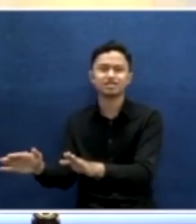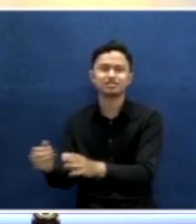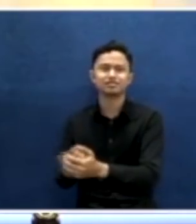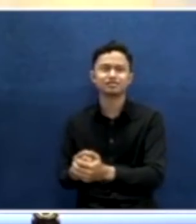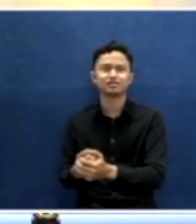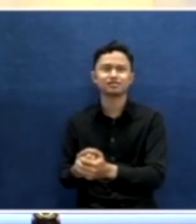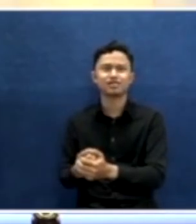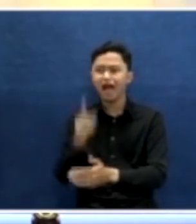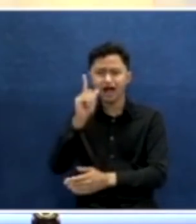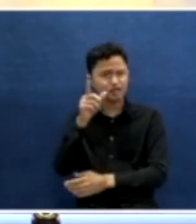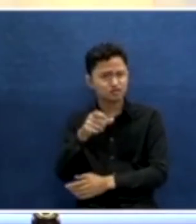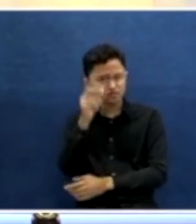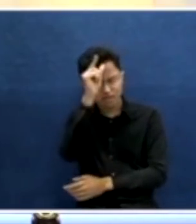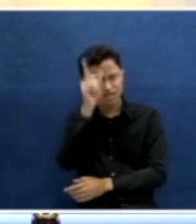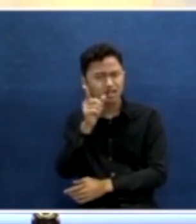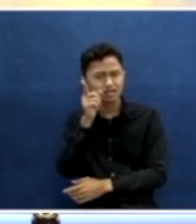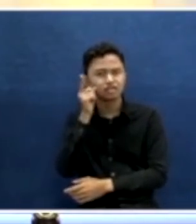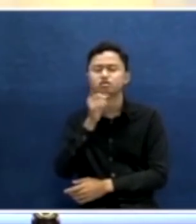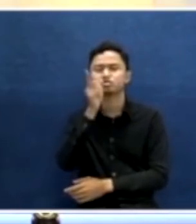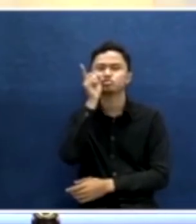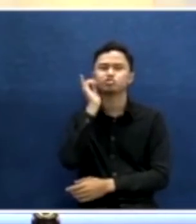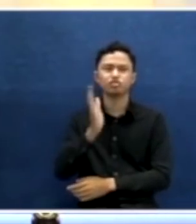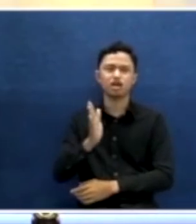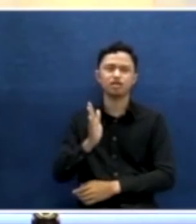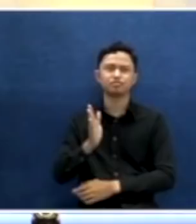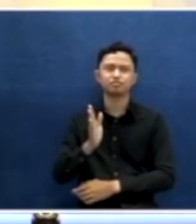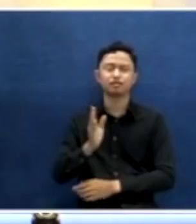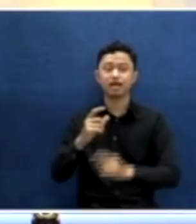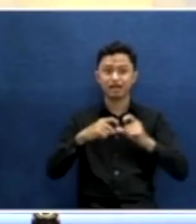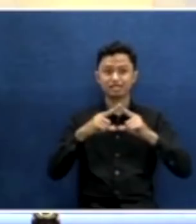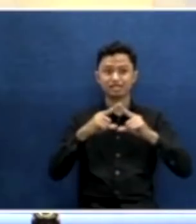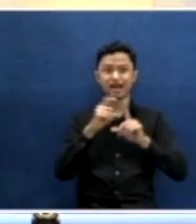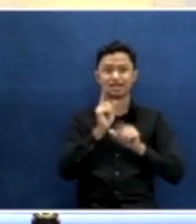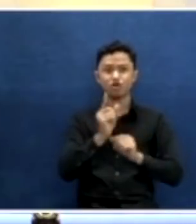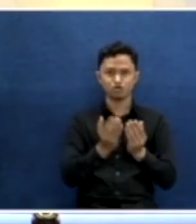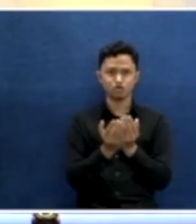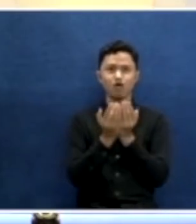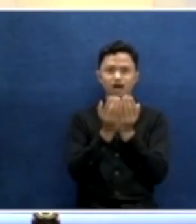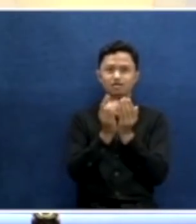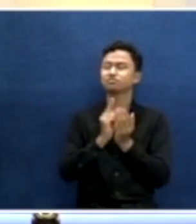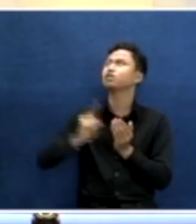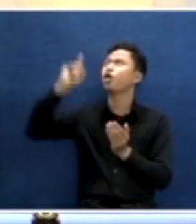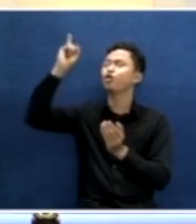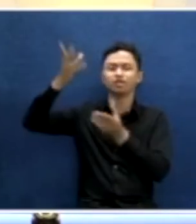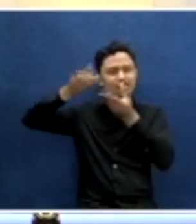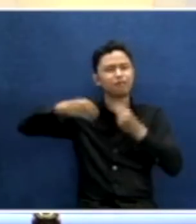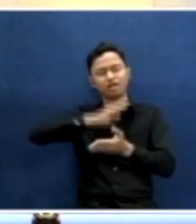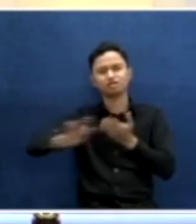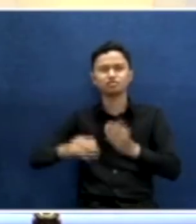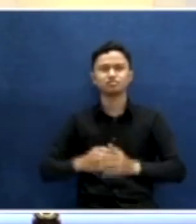Hai emang aja Smada sudah tahu Sabrina Biokos Mustajab lo saat nabi waqos difitnah Hai